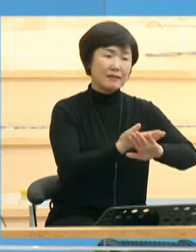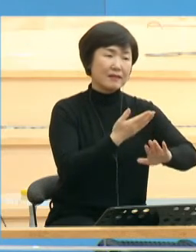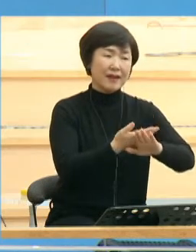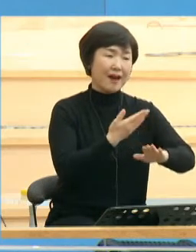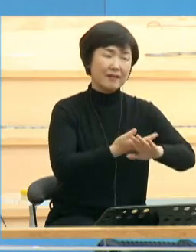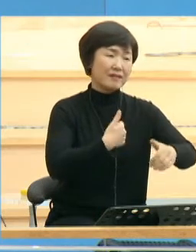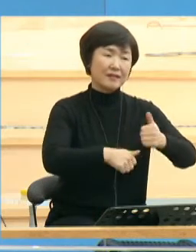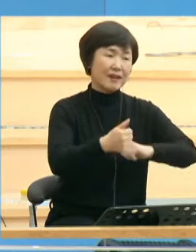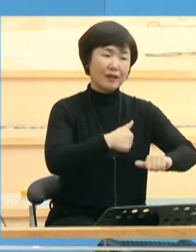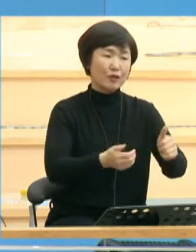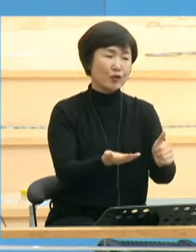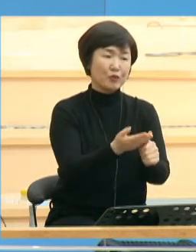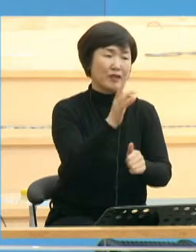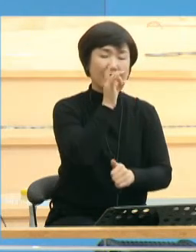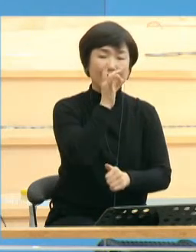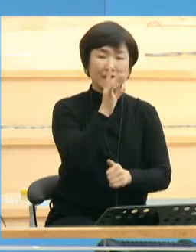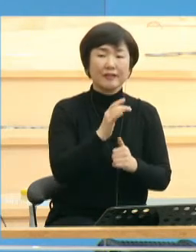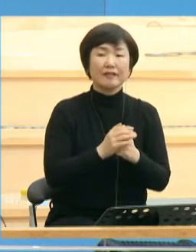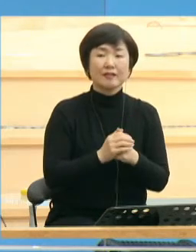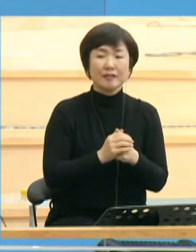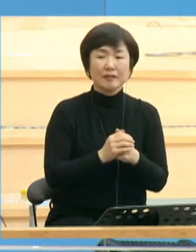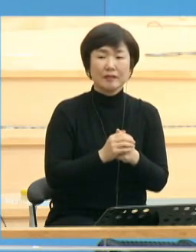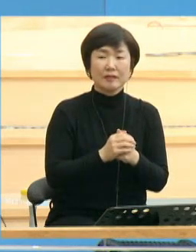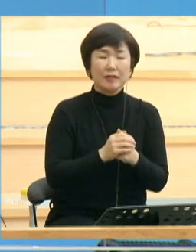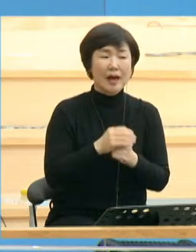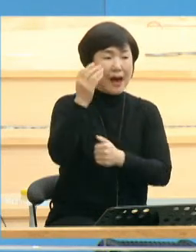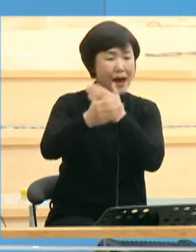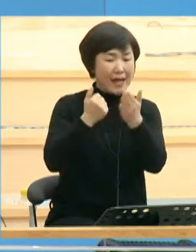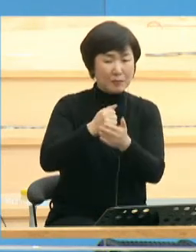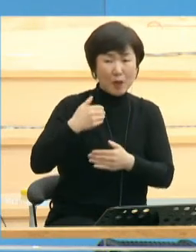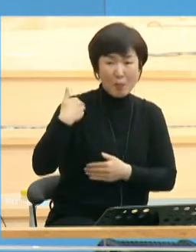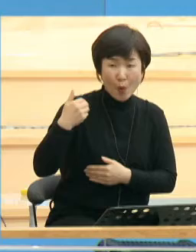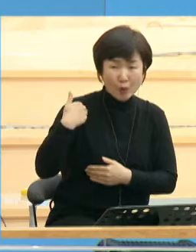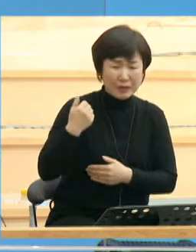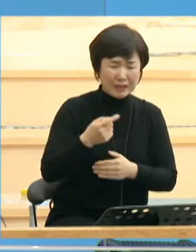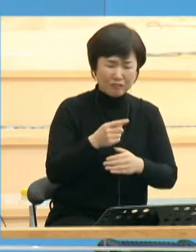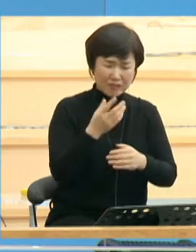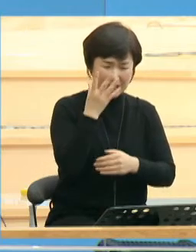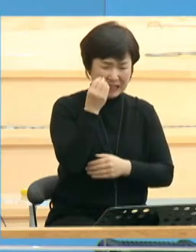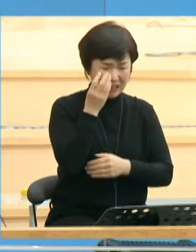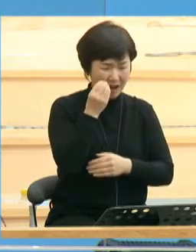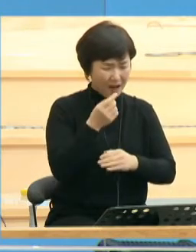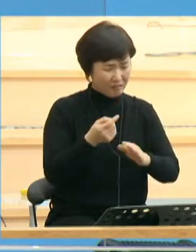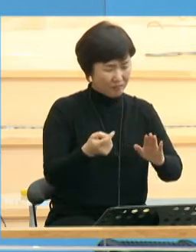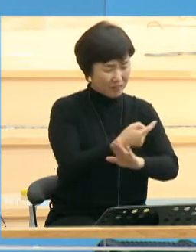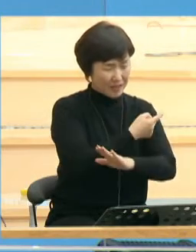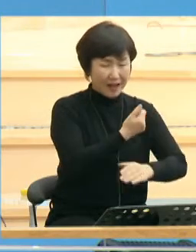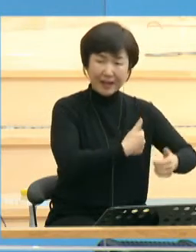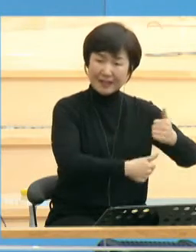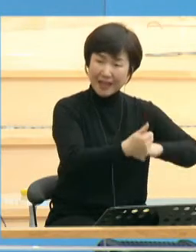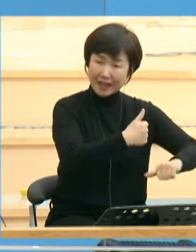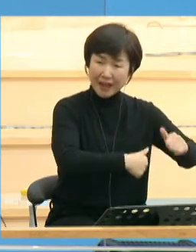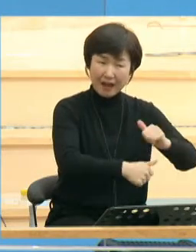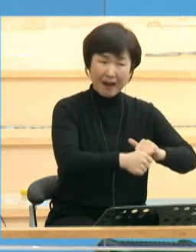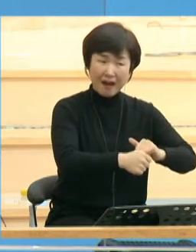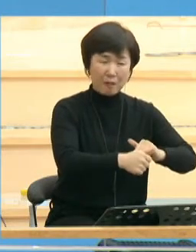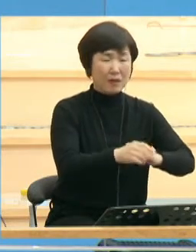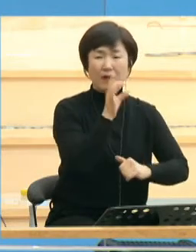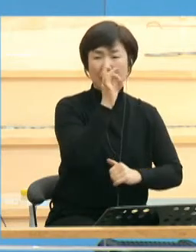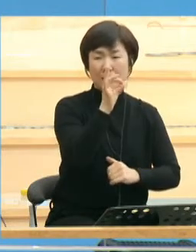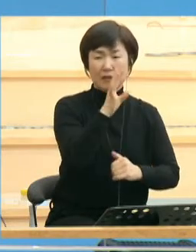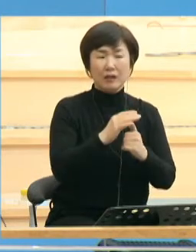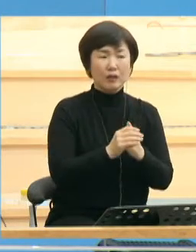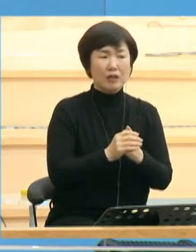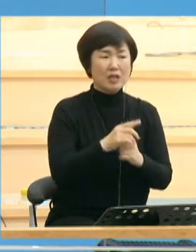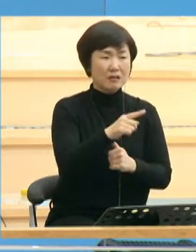믿음이 다른 세대 절대 안 되는 거예요 하나님을 모르는 다른 세대 익은 이건 이건 양보할 수 없는 왜 왜 양발